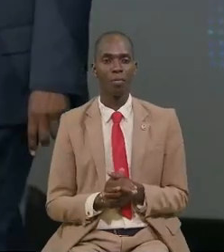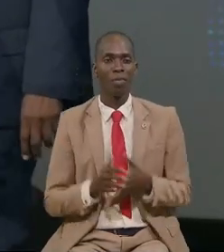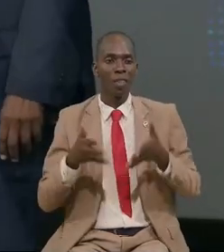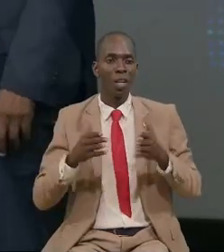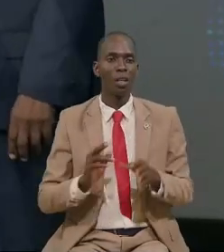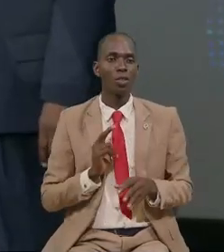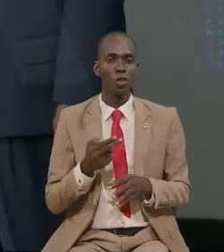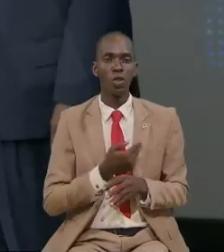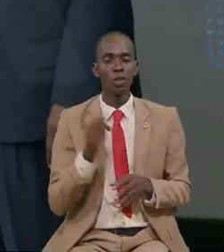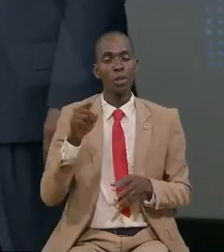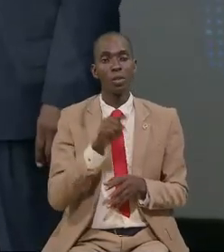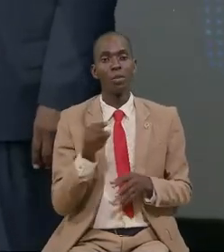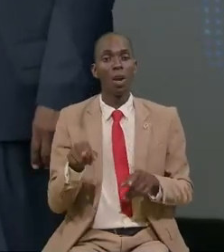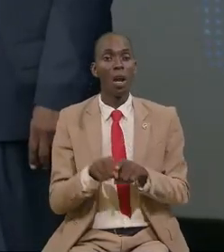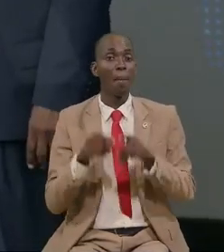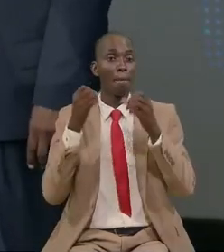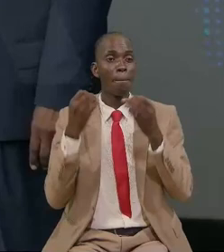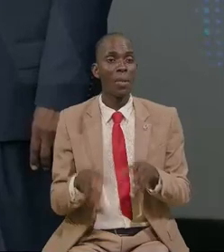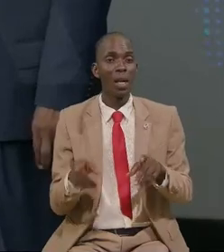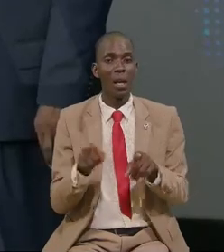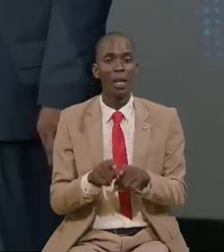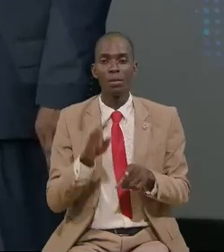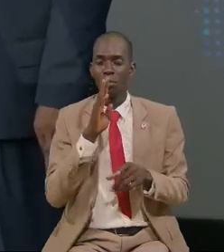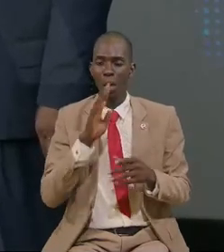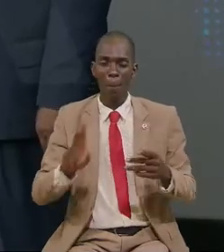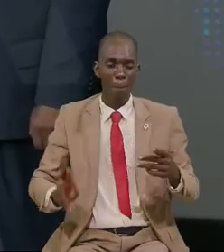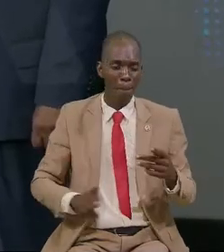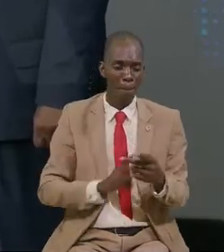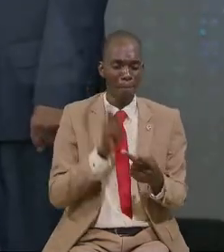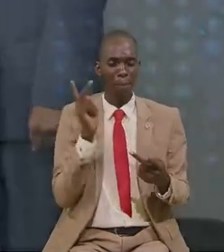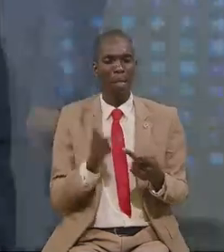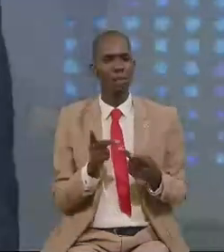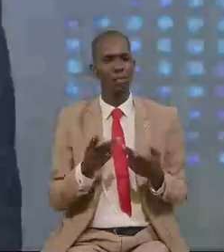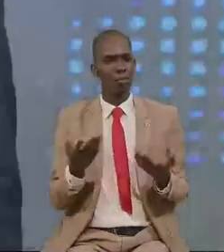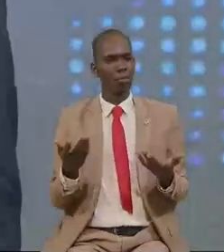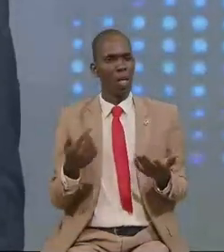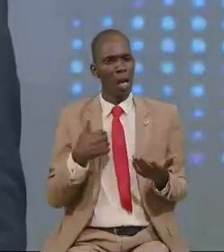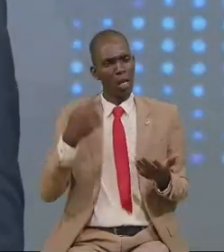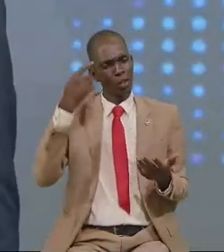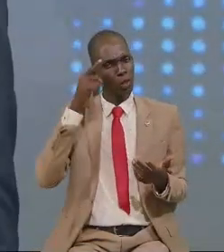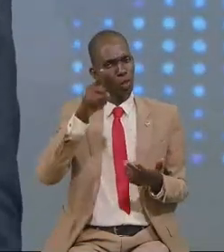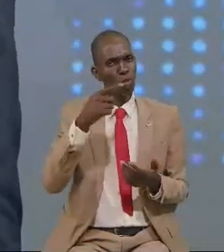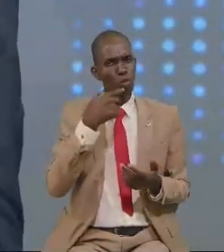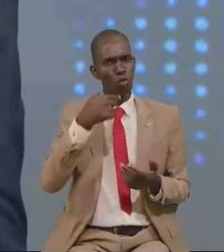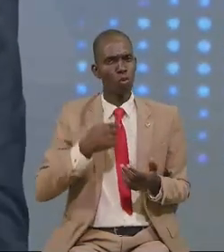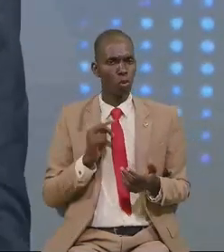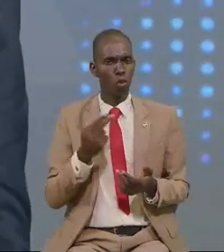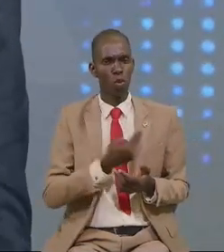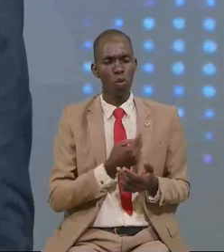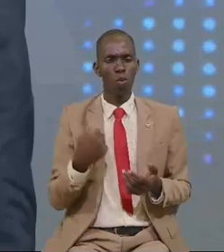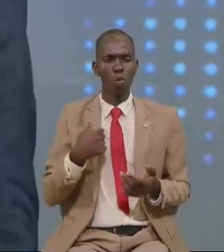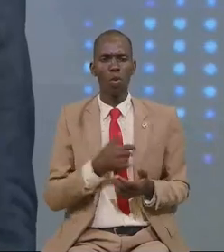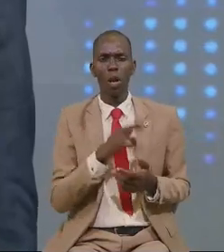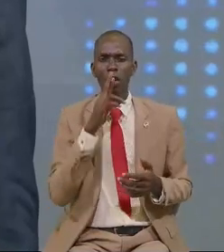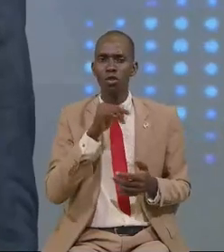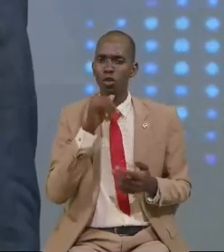Nous tous donc qui sommes parfaits. Paul, je pensais que tu avais dit que nous ne sommes pas parfaits. Ce que je voulais dire là-bas,